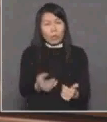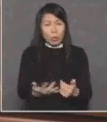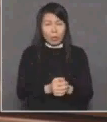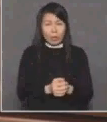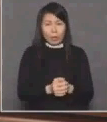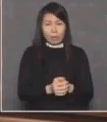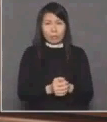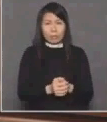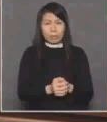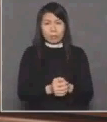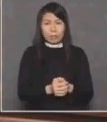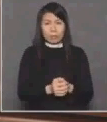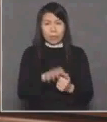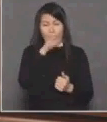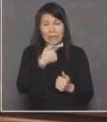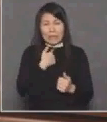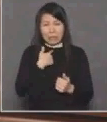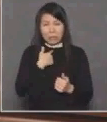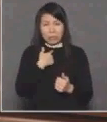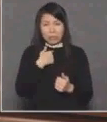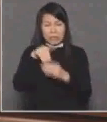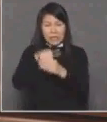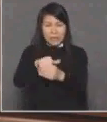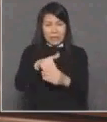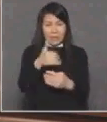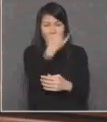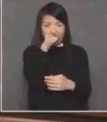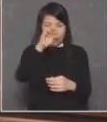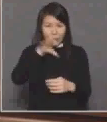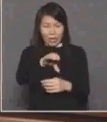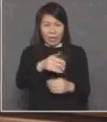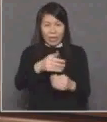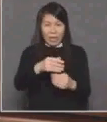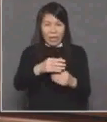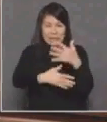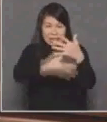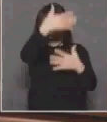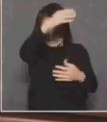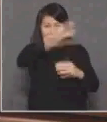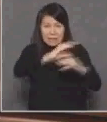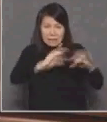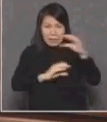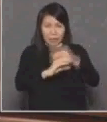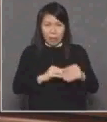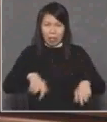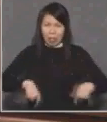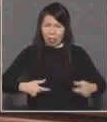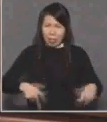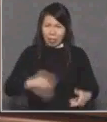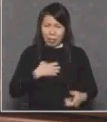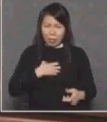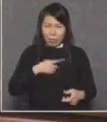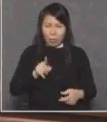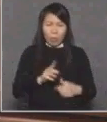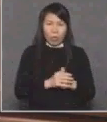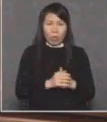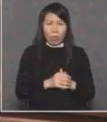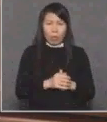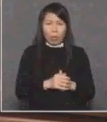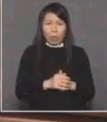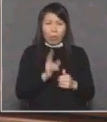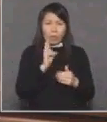仲話要攞60億去擴建新大樓，呢啲咁大花筒嘅感覺，我覺得由而家開始，你